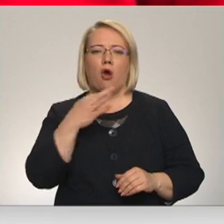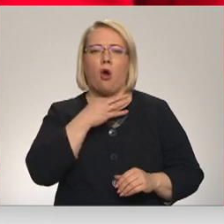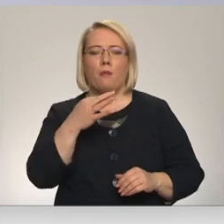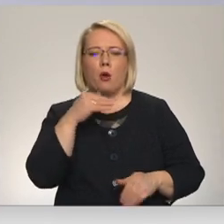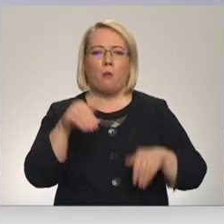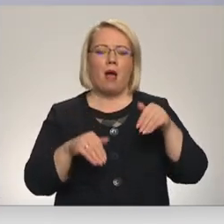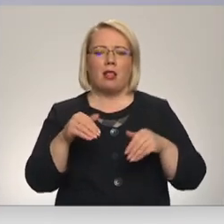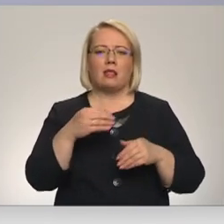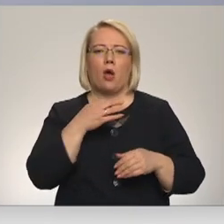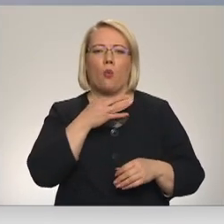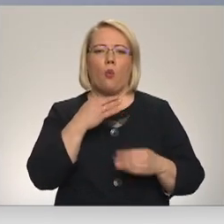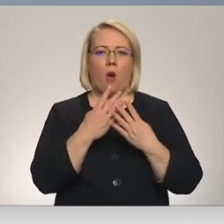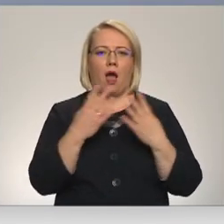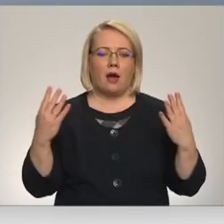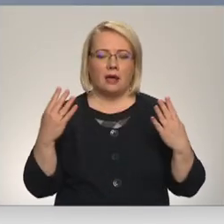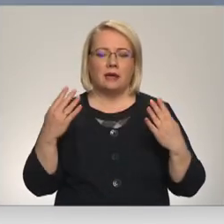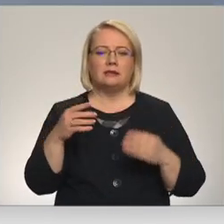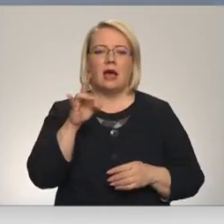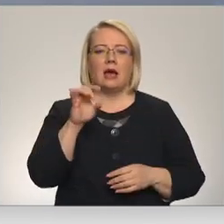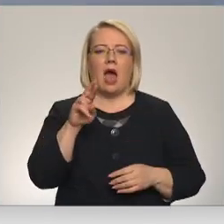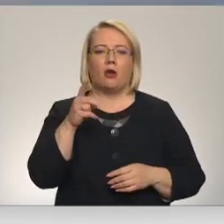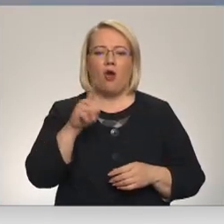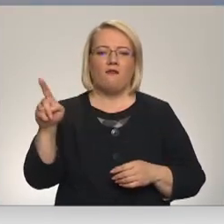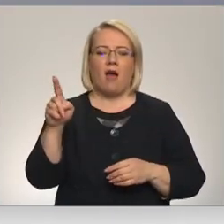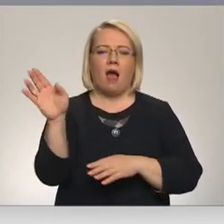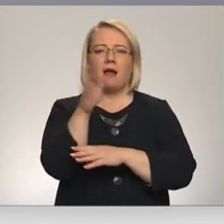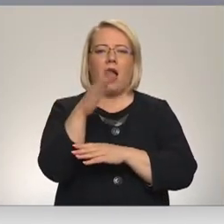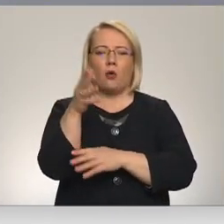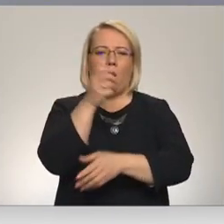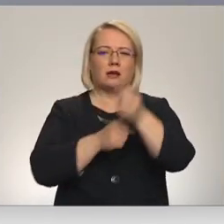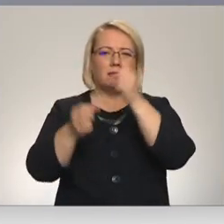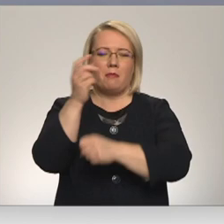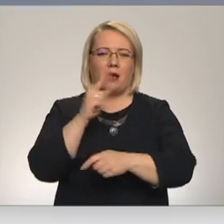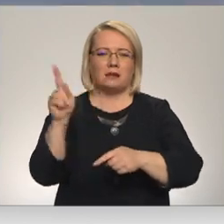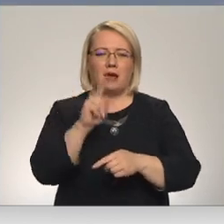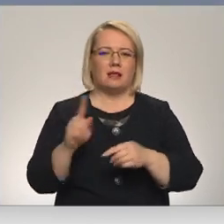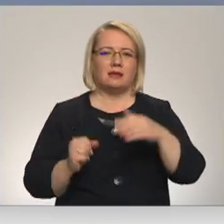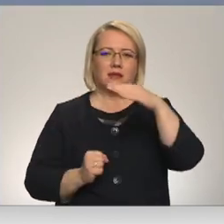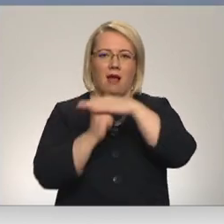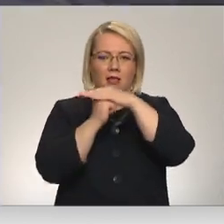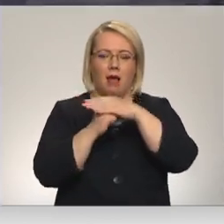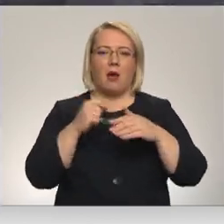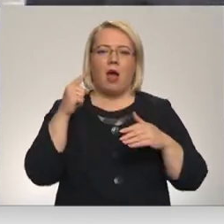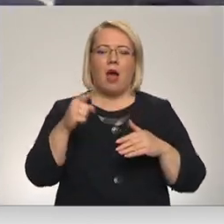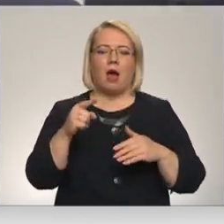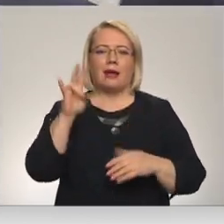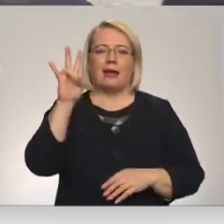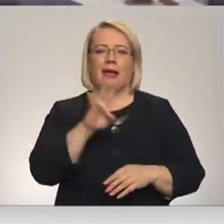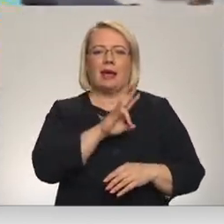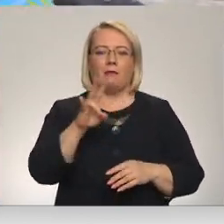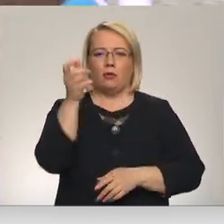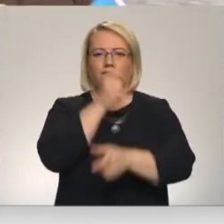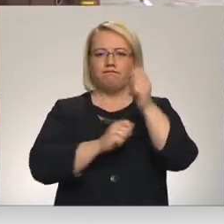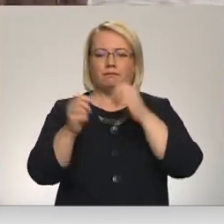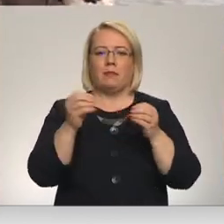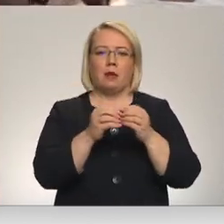koris. Harkovā karogs mastā, kas esot augstākais Ukrainā, simboliski pacelts līdz ar himnu pulksten 10:00